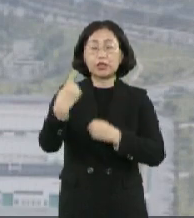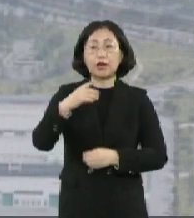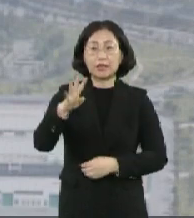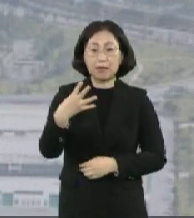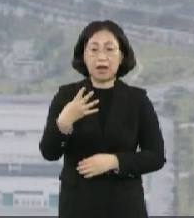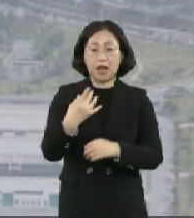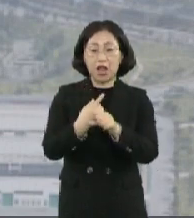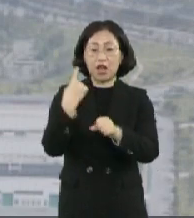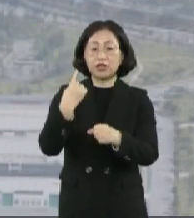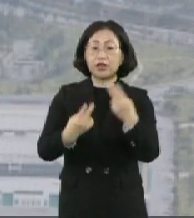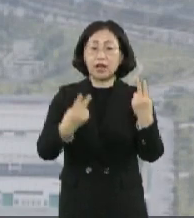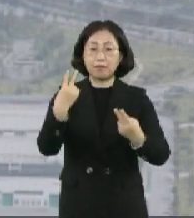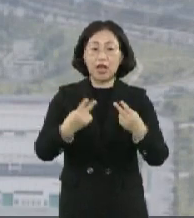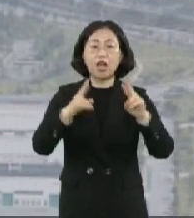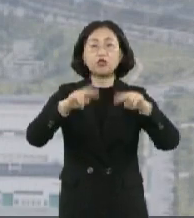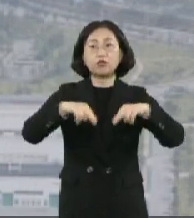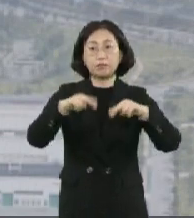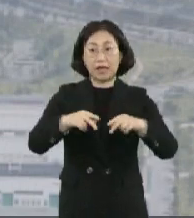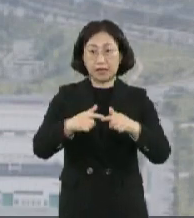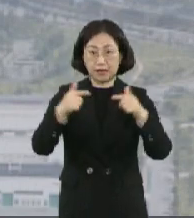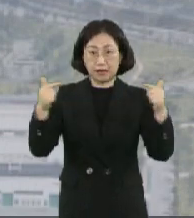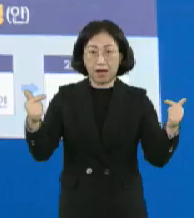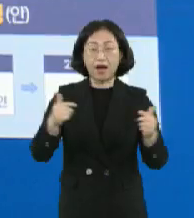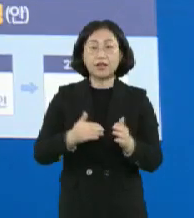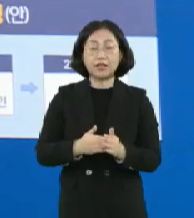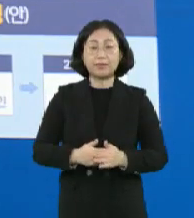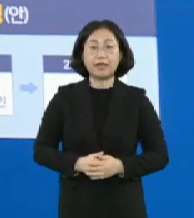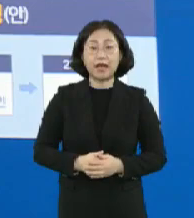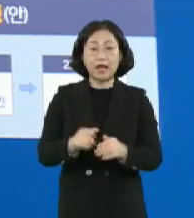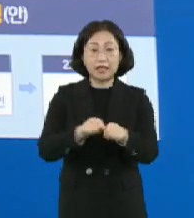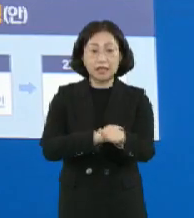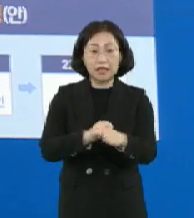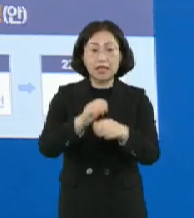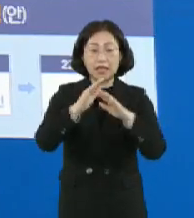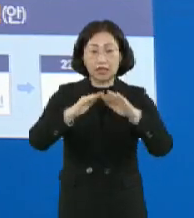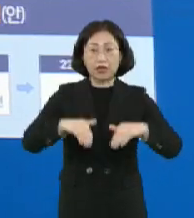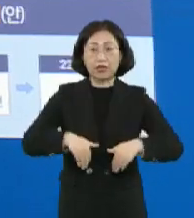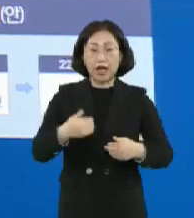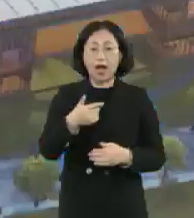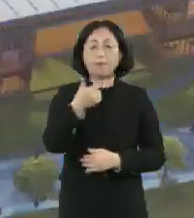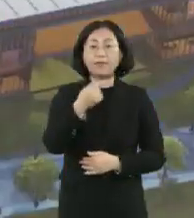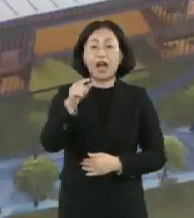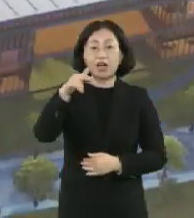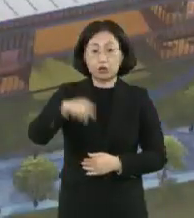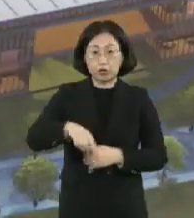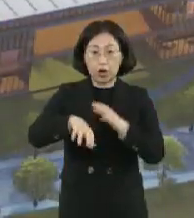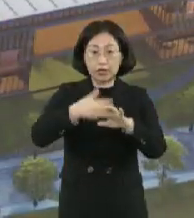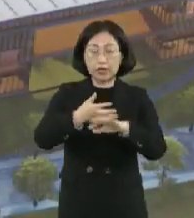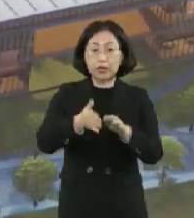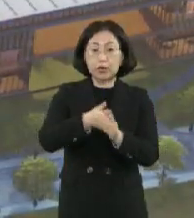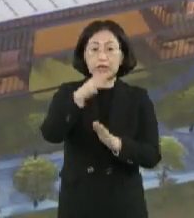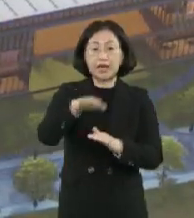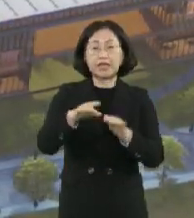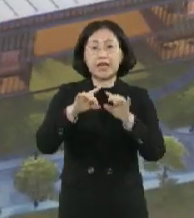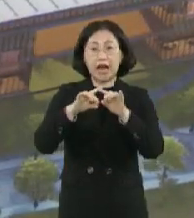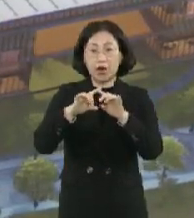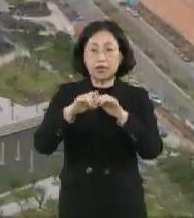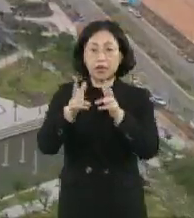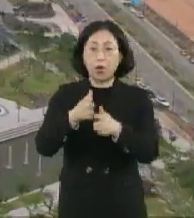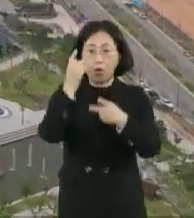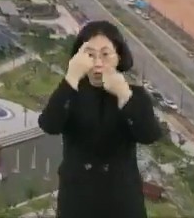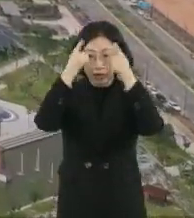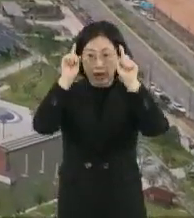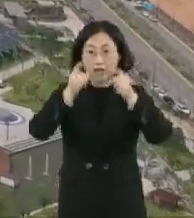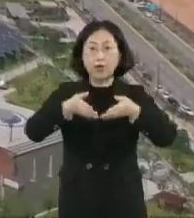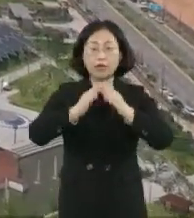1년 전에 비해 2배 가까이 증가했습니다 특히 전남 나주 혁신도시 n 한국 에너지 공대 까지 설립되는